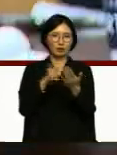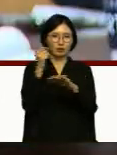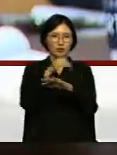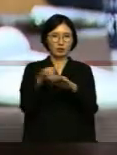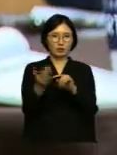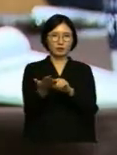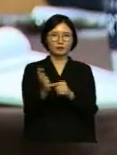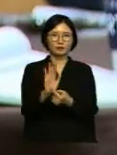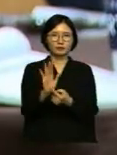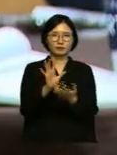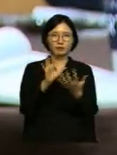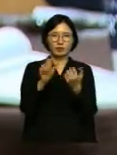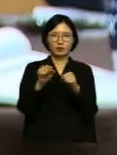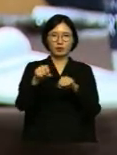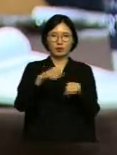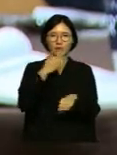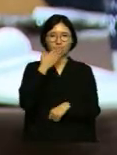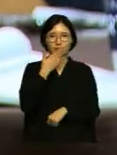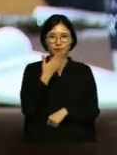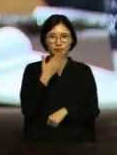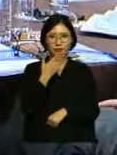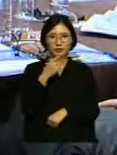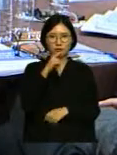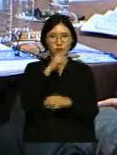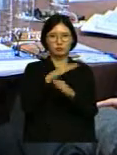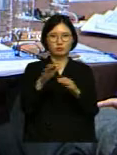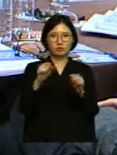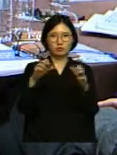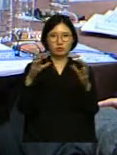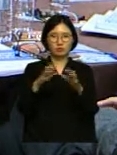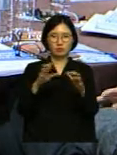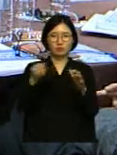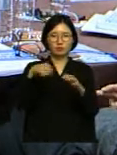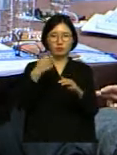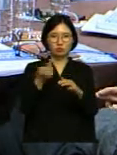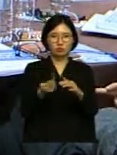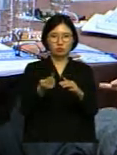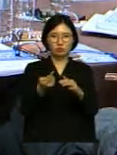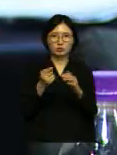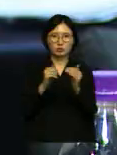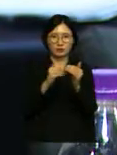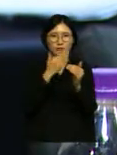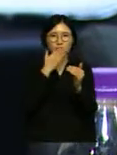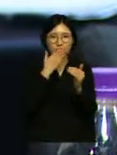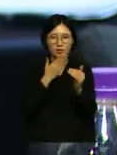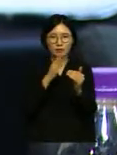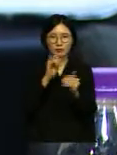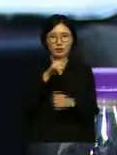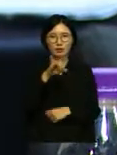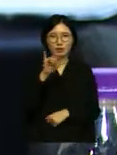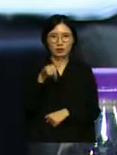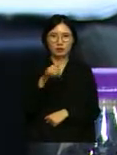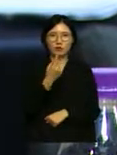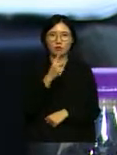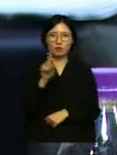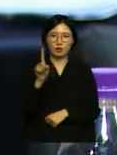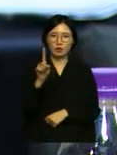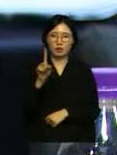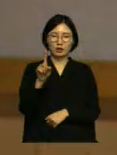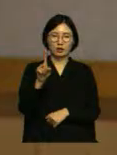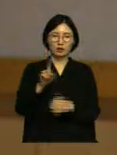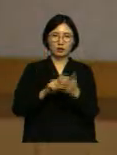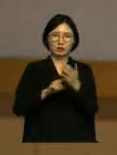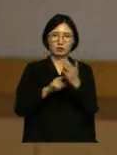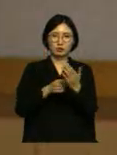제시됐습니다. 즉시 이행 가능하거나 북측과 협의 후 진행할 수 있는 사업, 그리고 비핵화 진전 이후 추진할 수 있는